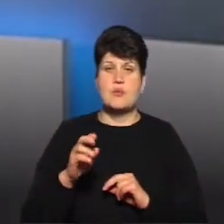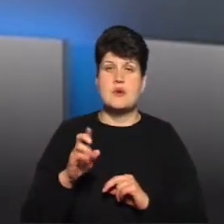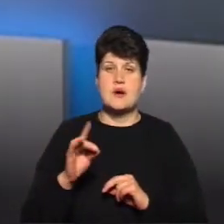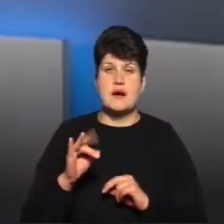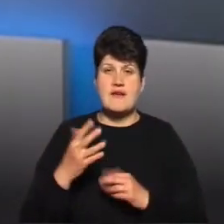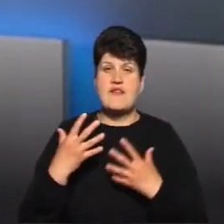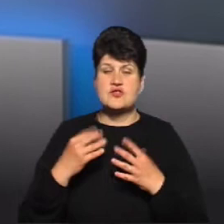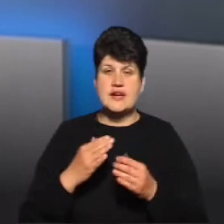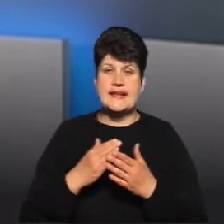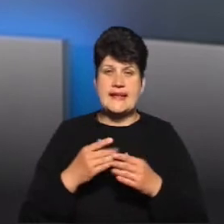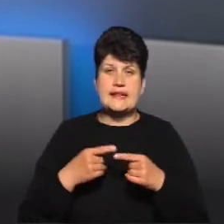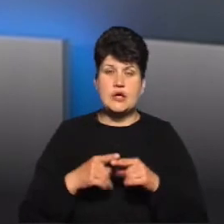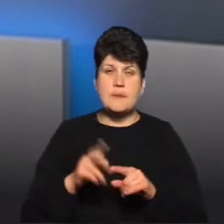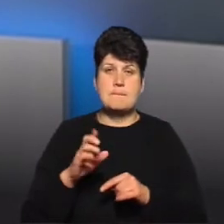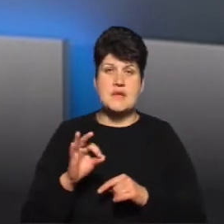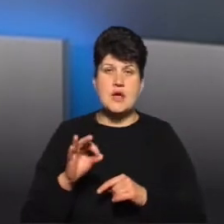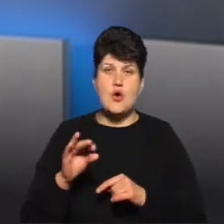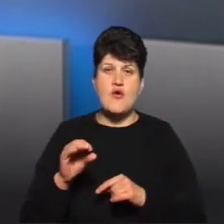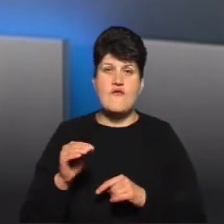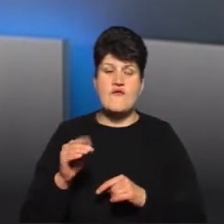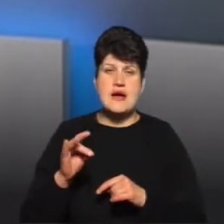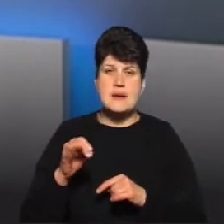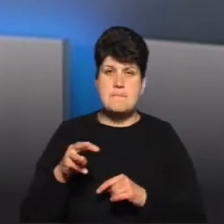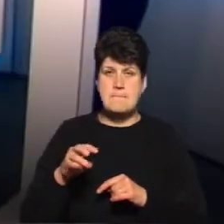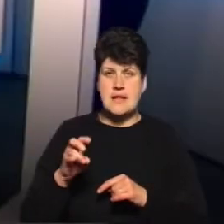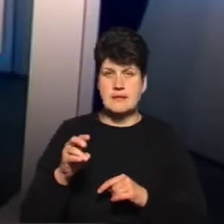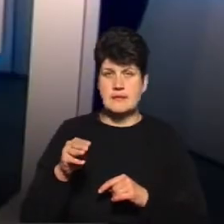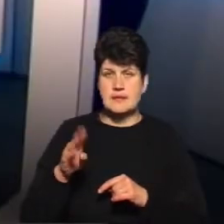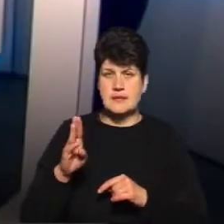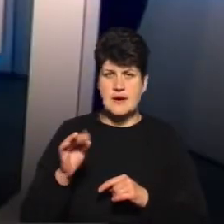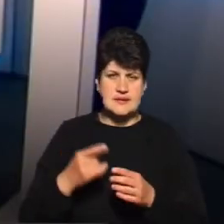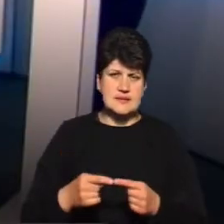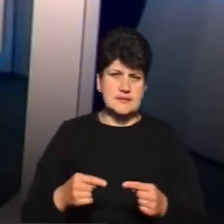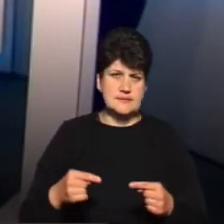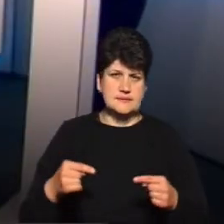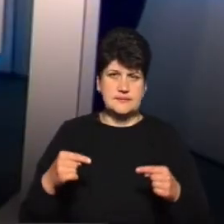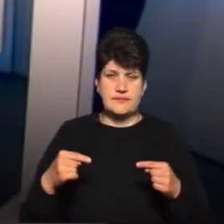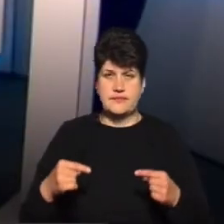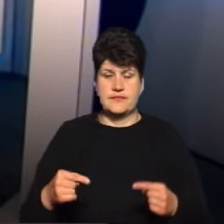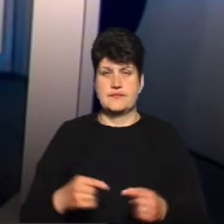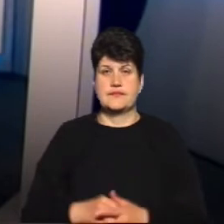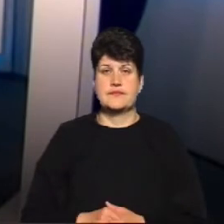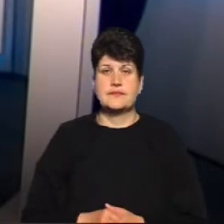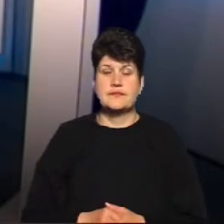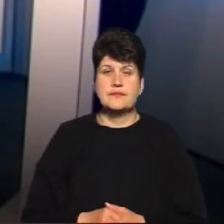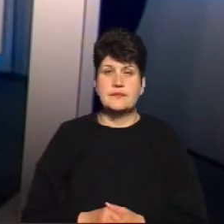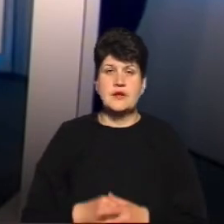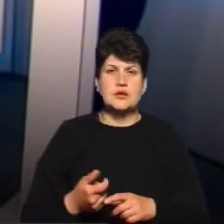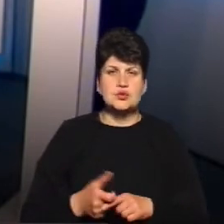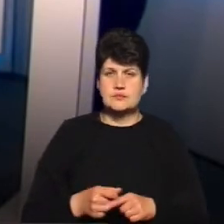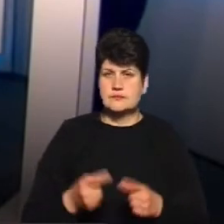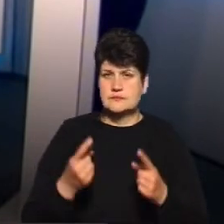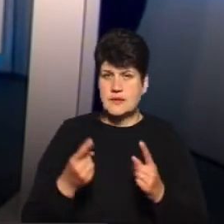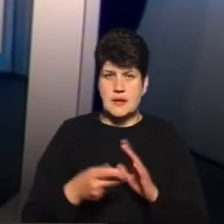тепер біоферментації та й інші, в ремікультурі і так далі. Дуже глобальні плани, дійсно, напевно,